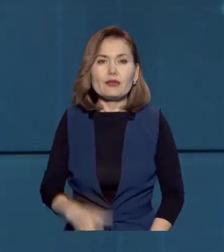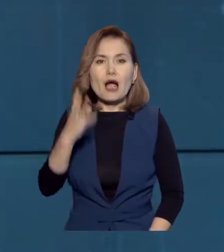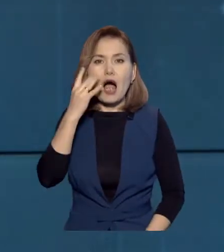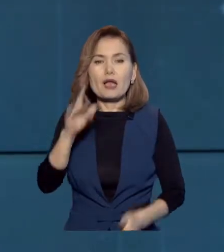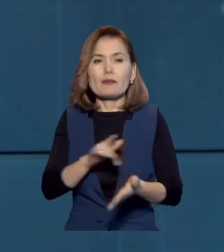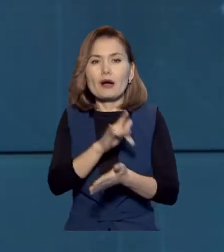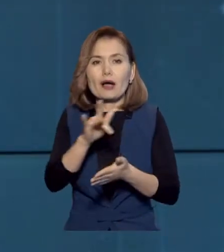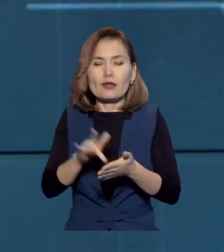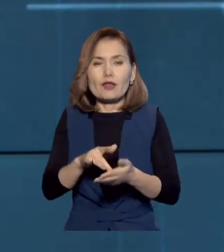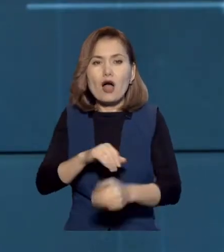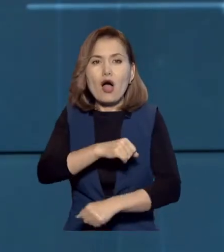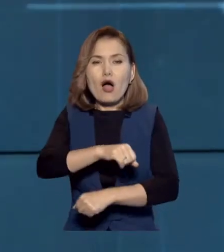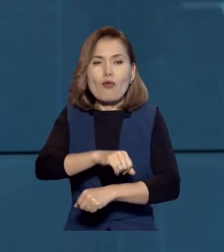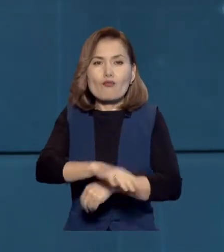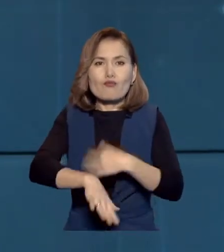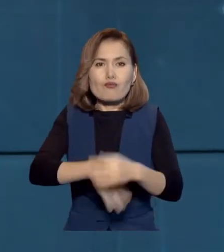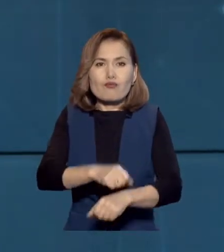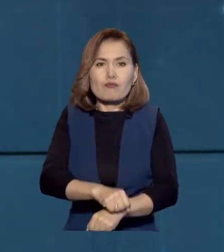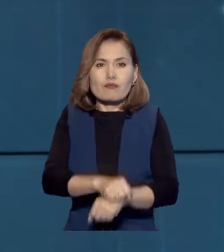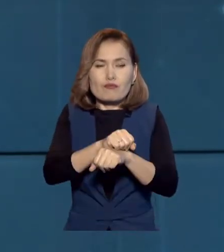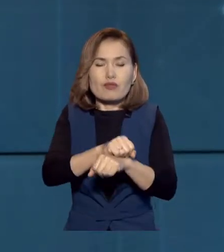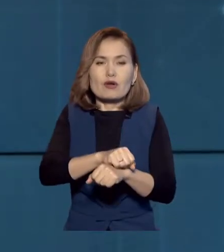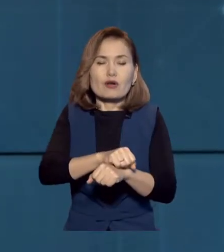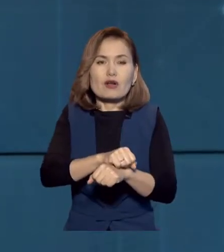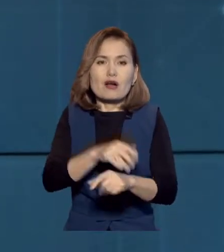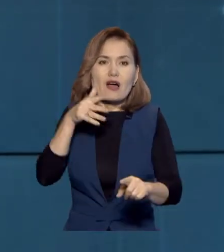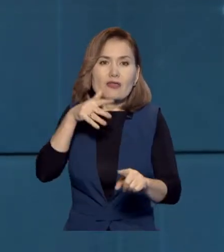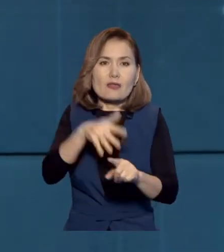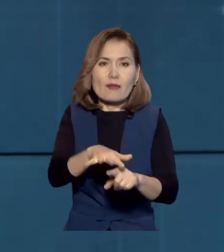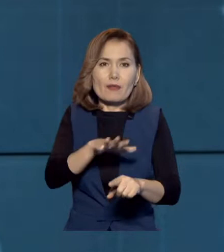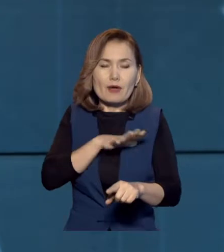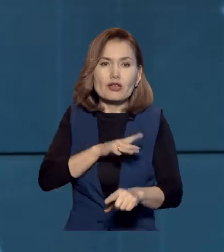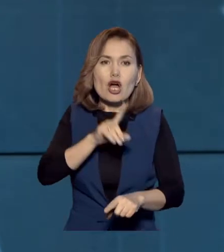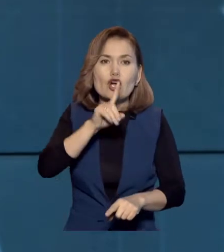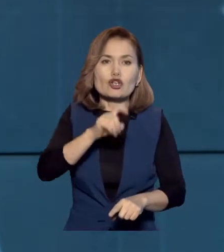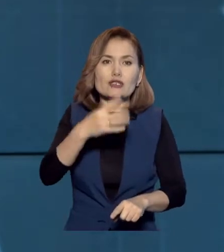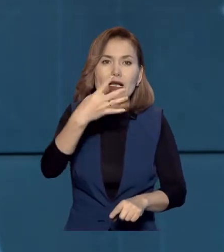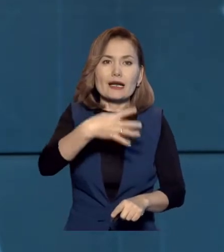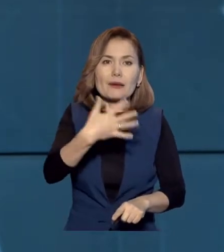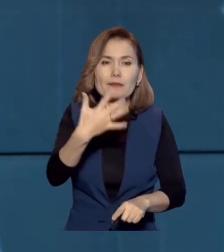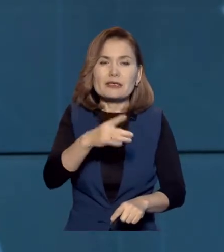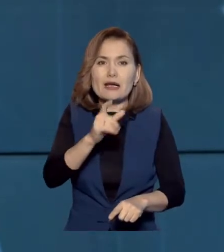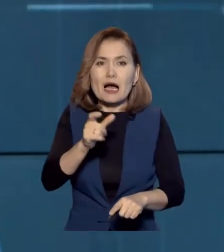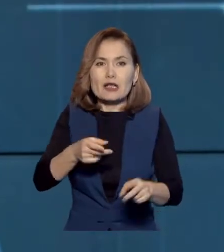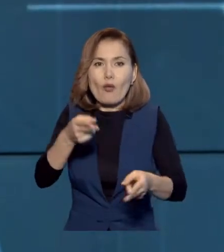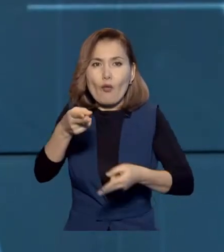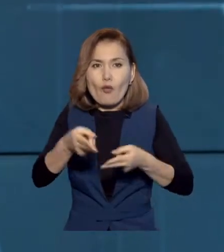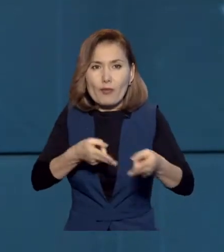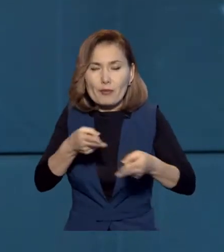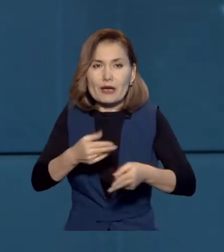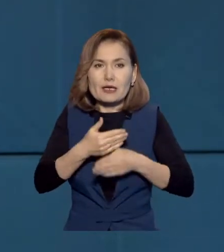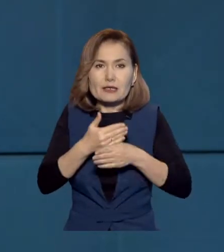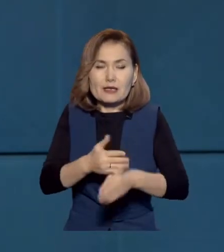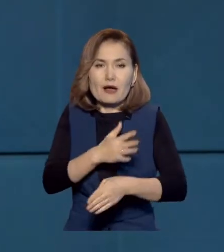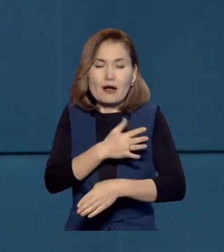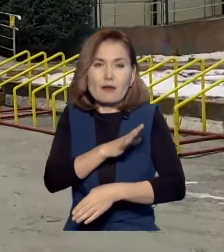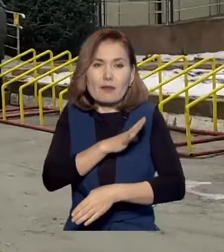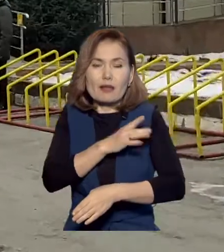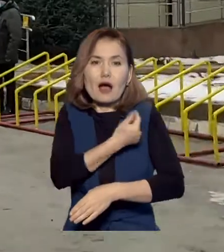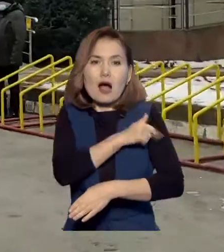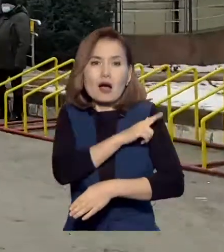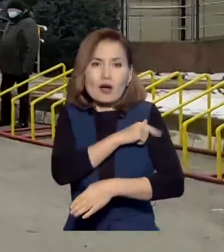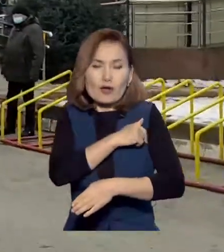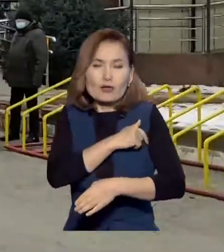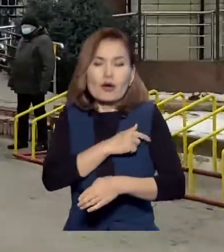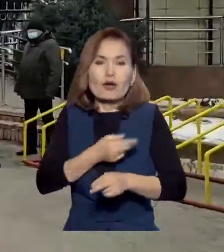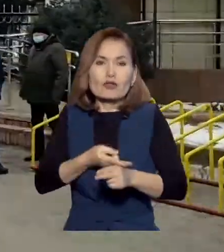Алматыда бүлік көзінде бір күнде 145 адамға операция жасалды. Бұл бір ғана орталық қалалық клиникалық ауруханасында жасалған